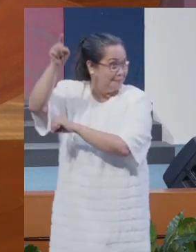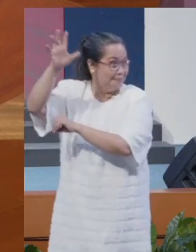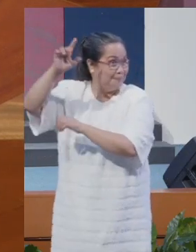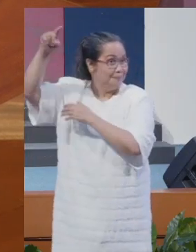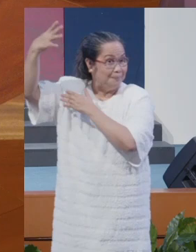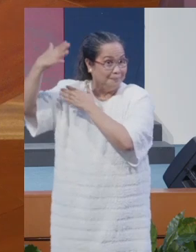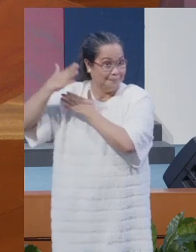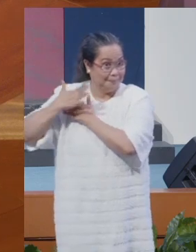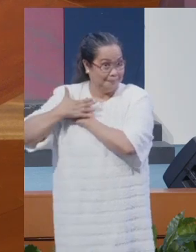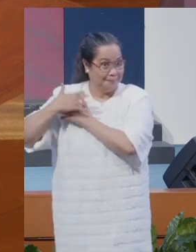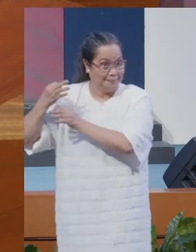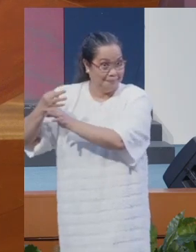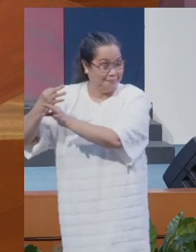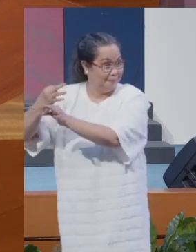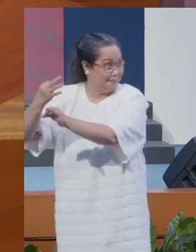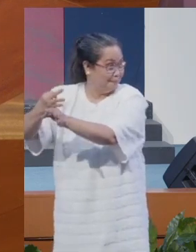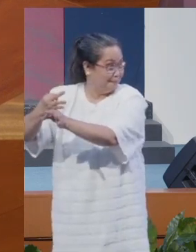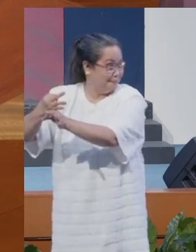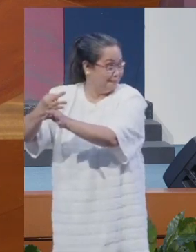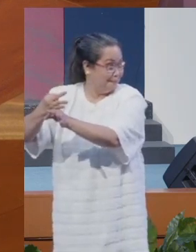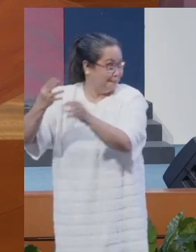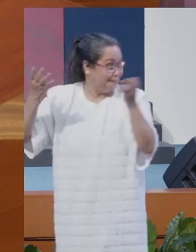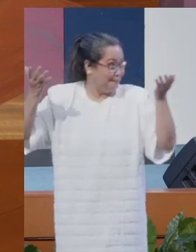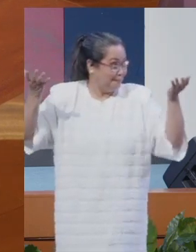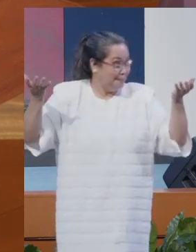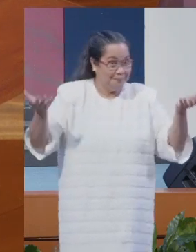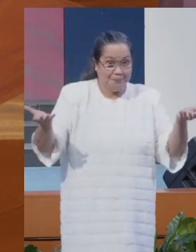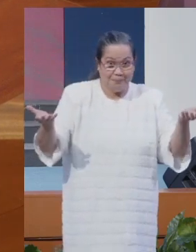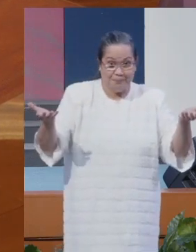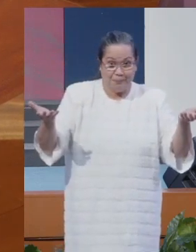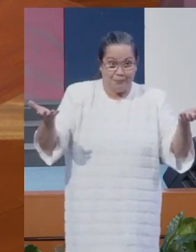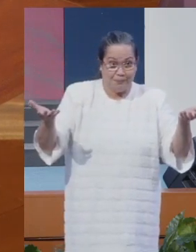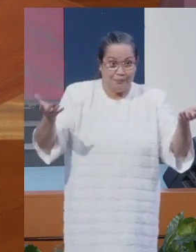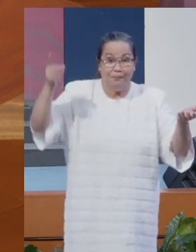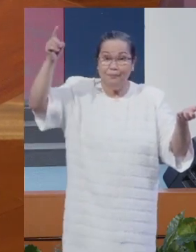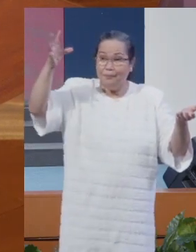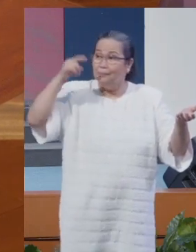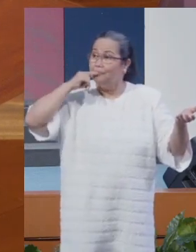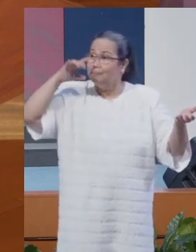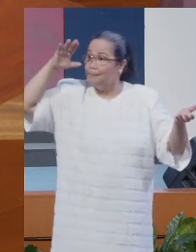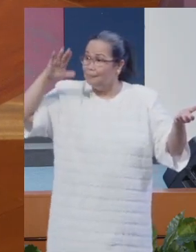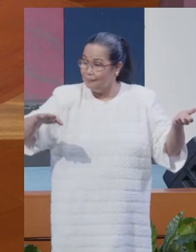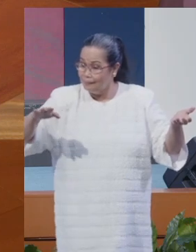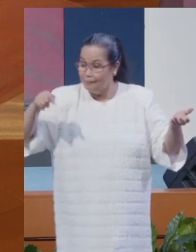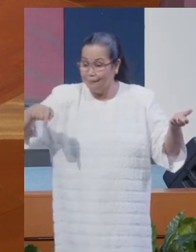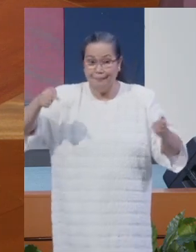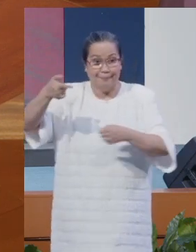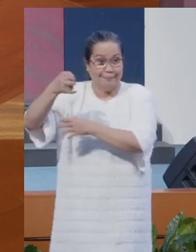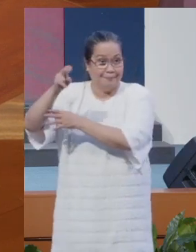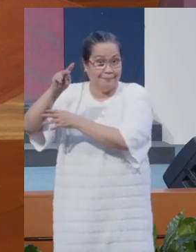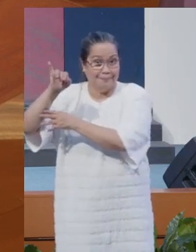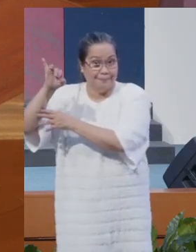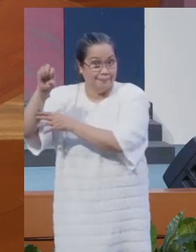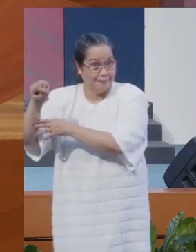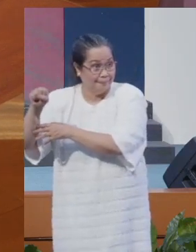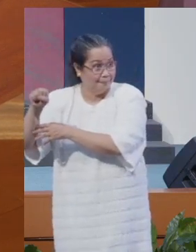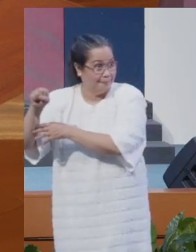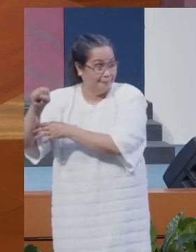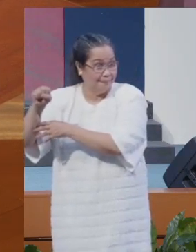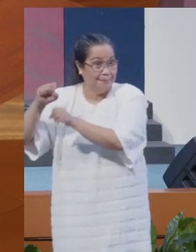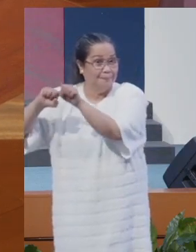at katapatan sa kanyang pangako. Nangako ang Diyos sa Genesis